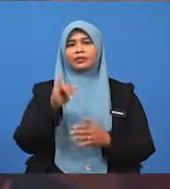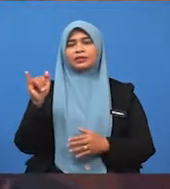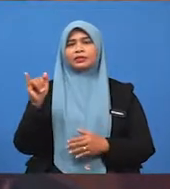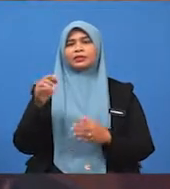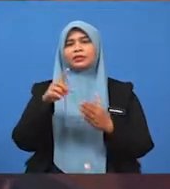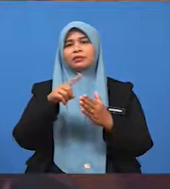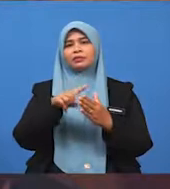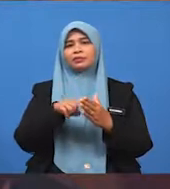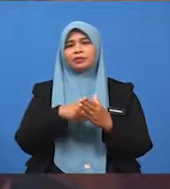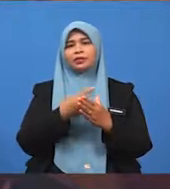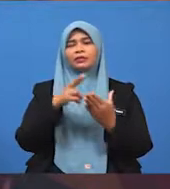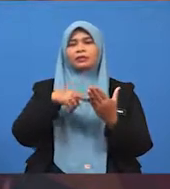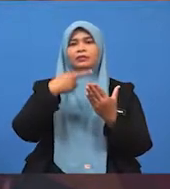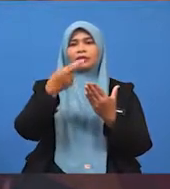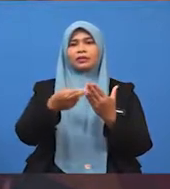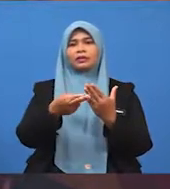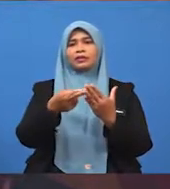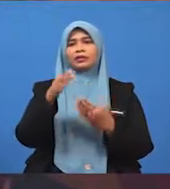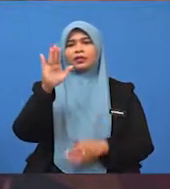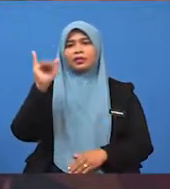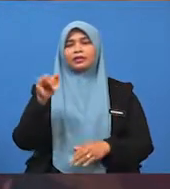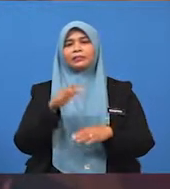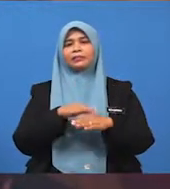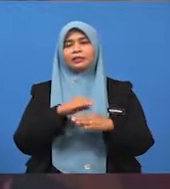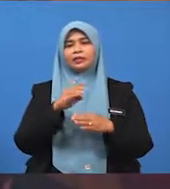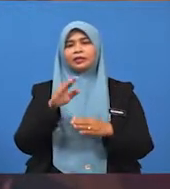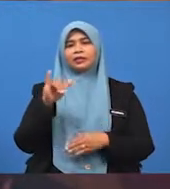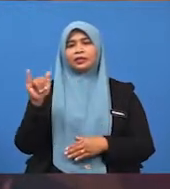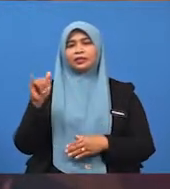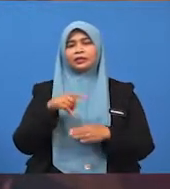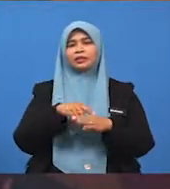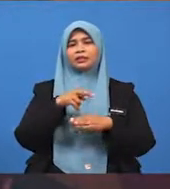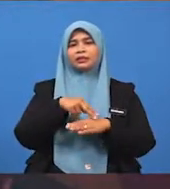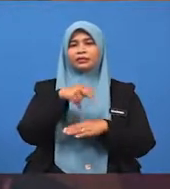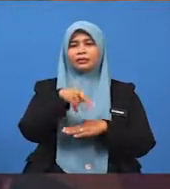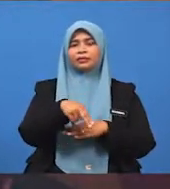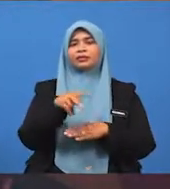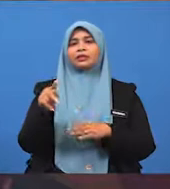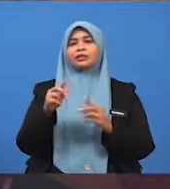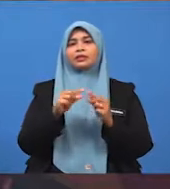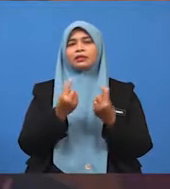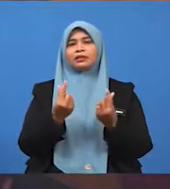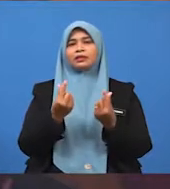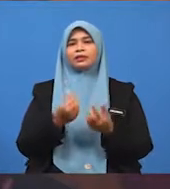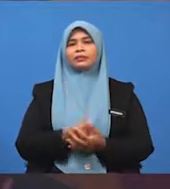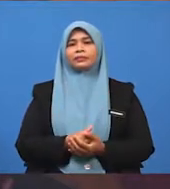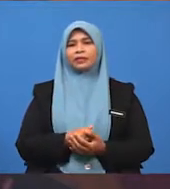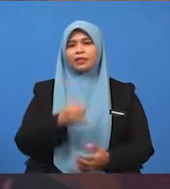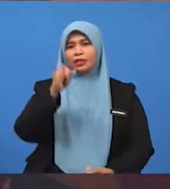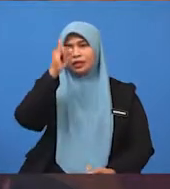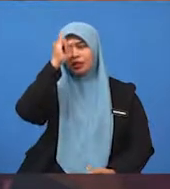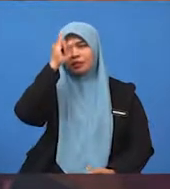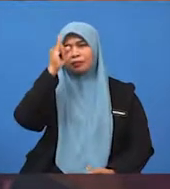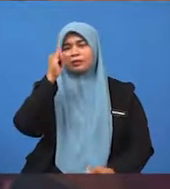Imam Al-Qurtubi menyatakan bahawa ayat ini telah disepakati oleh para ulama dan tiada